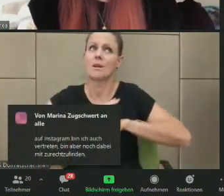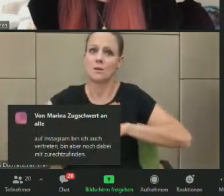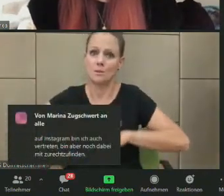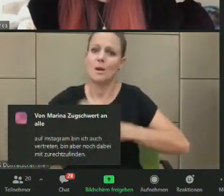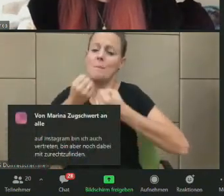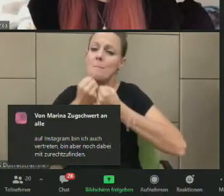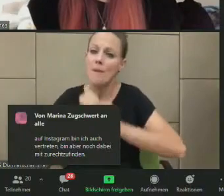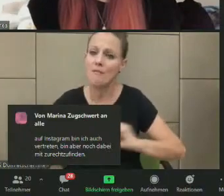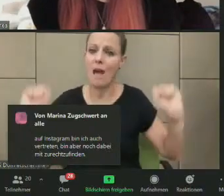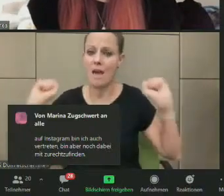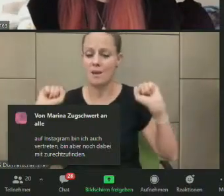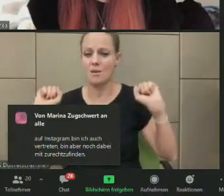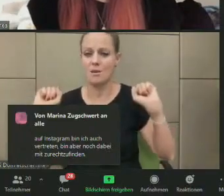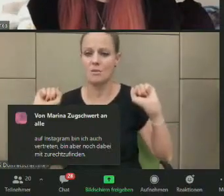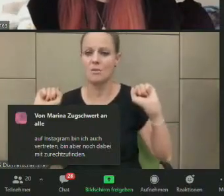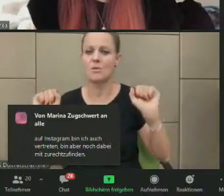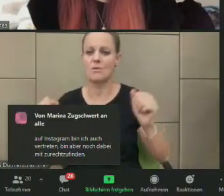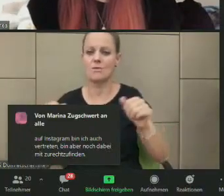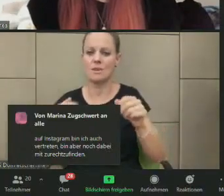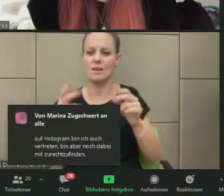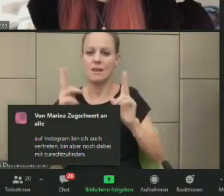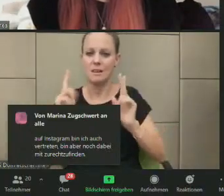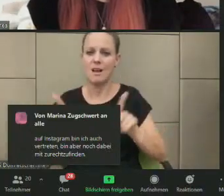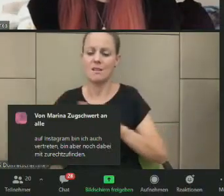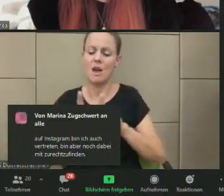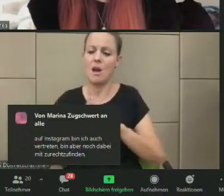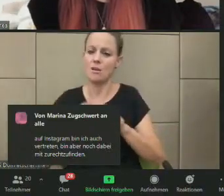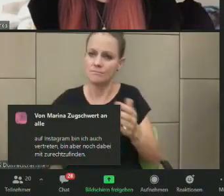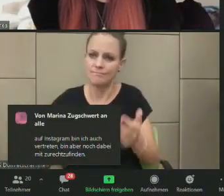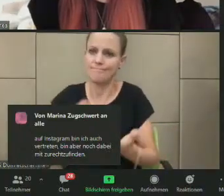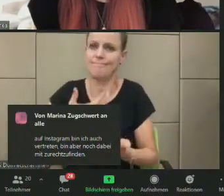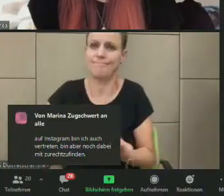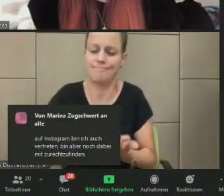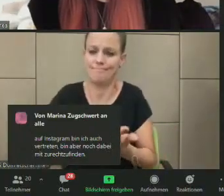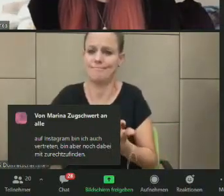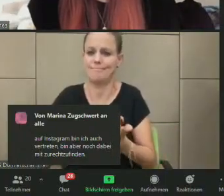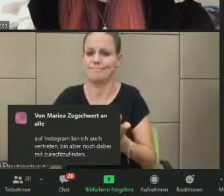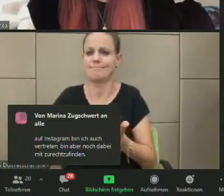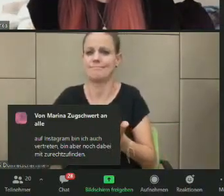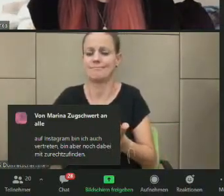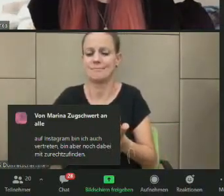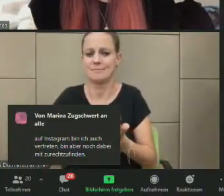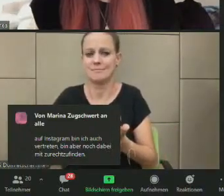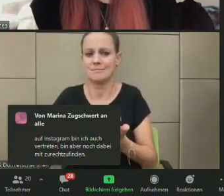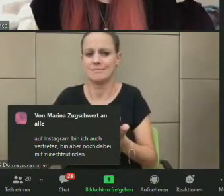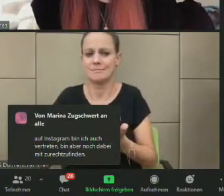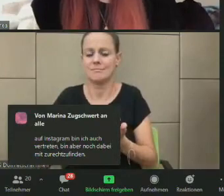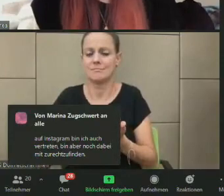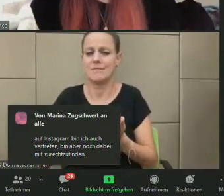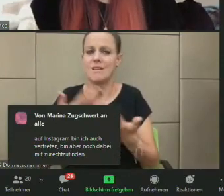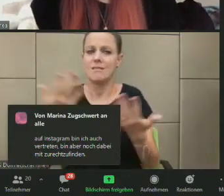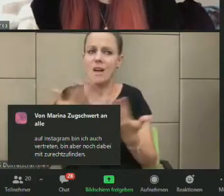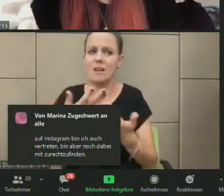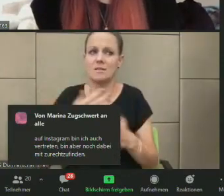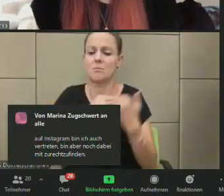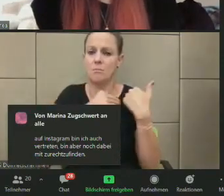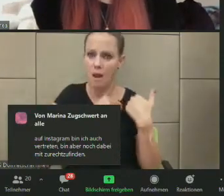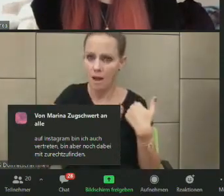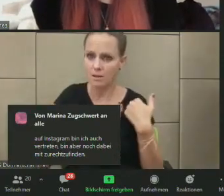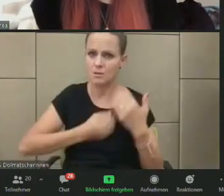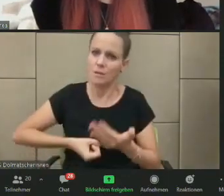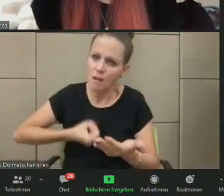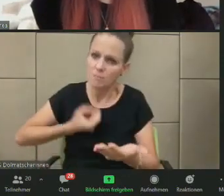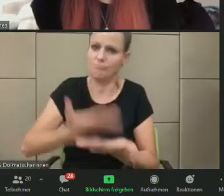man ermächtigt sich selber, um einmal ja, ein Ventil zu haben, über das zu sprechen. Und